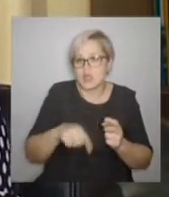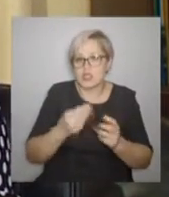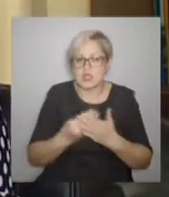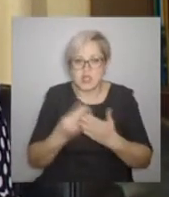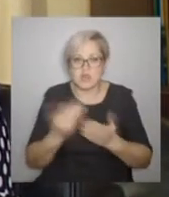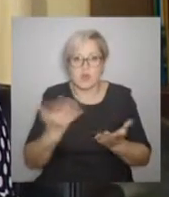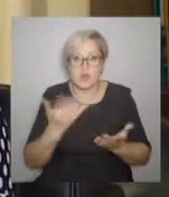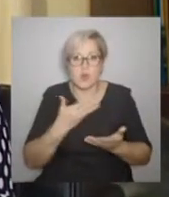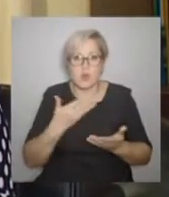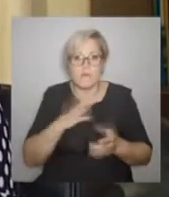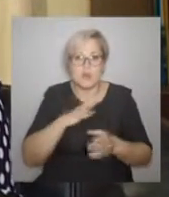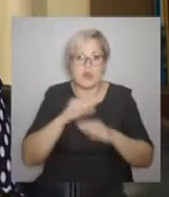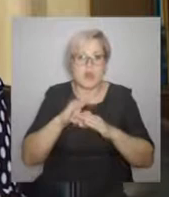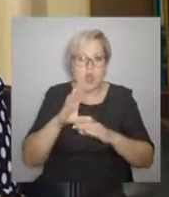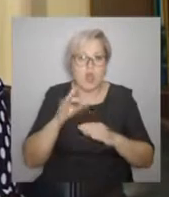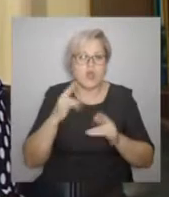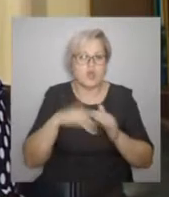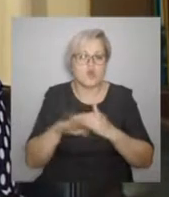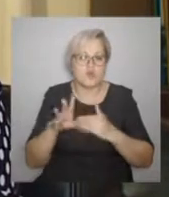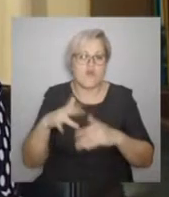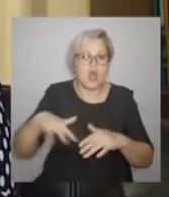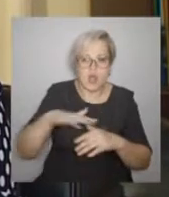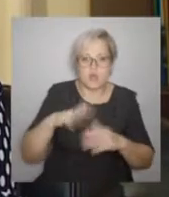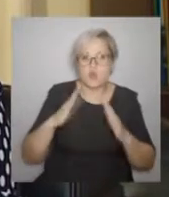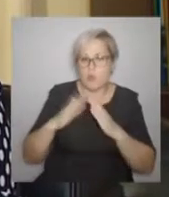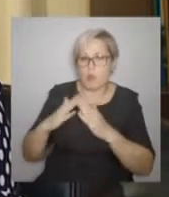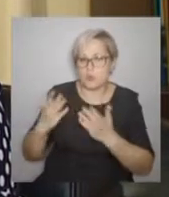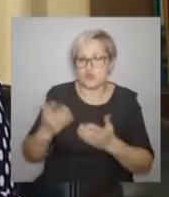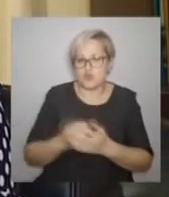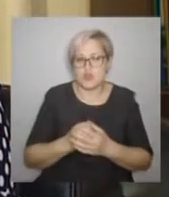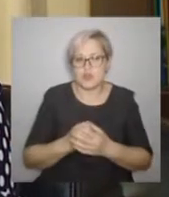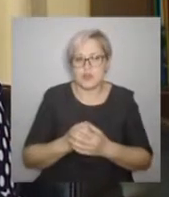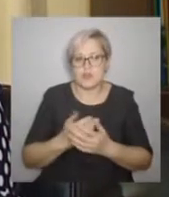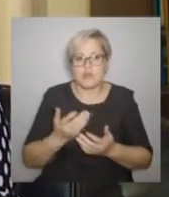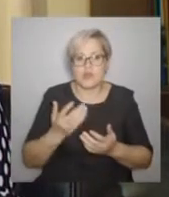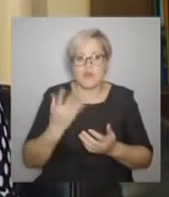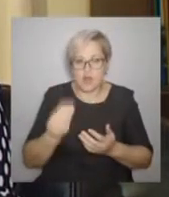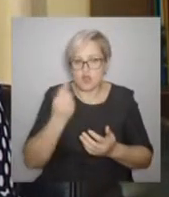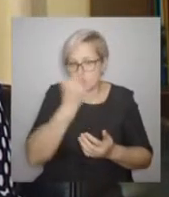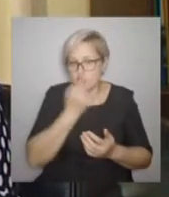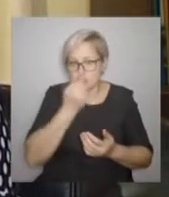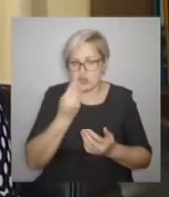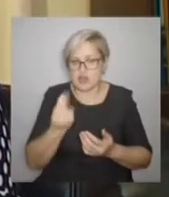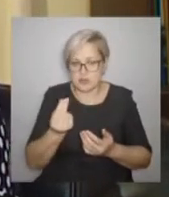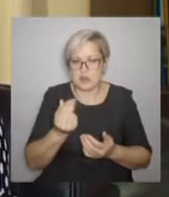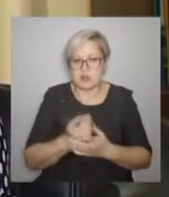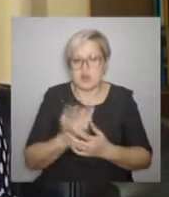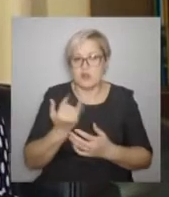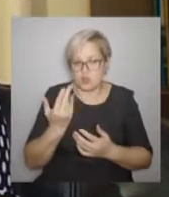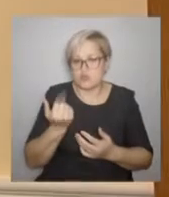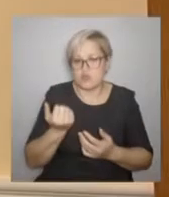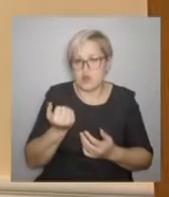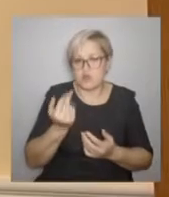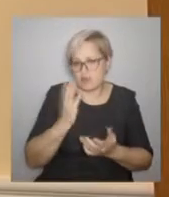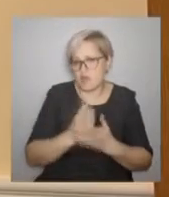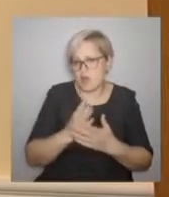платить ниоткуда. Помещения, те средства, которые были накоплены, они ушли на аренду